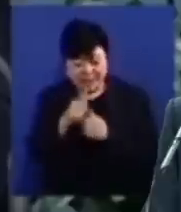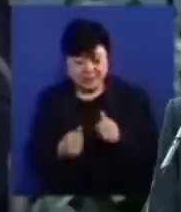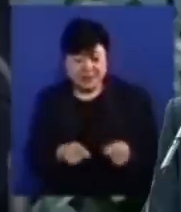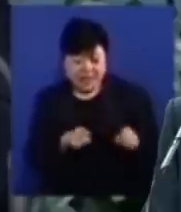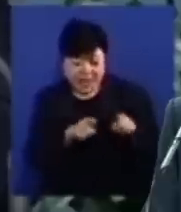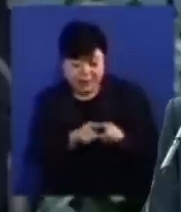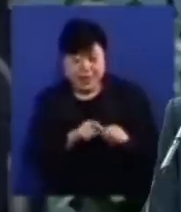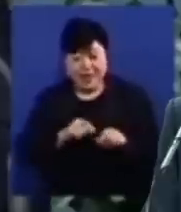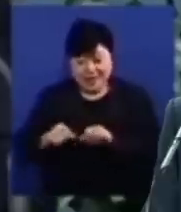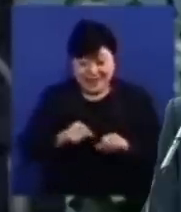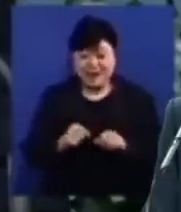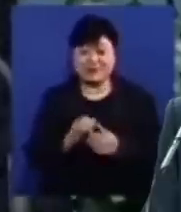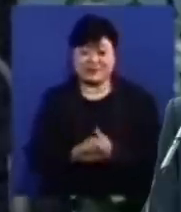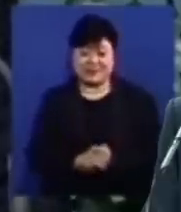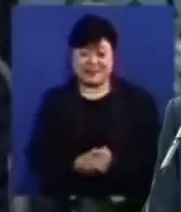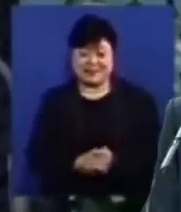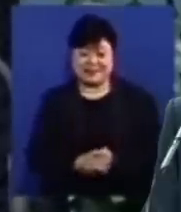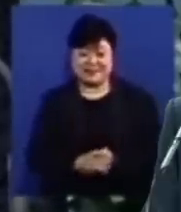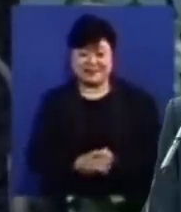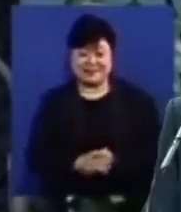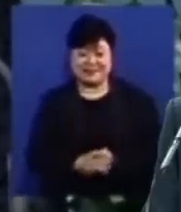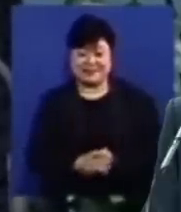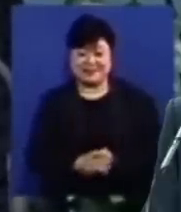함께 일하시는 것입니다.